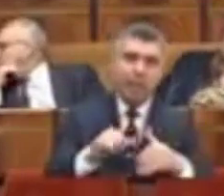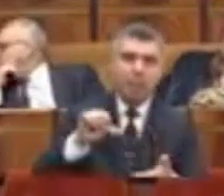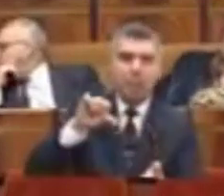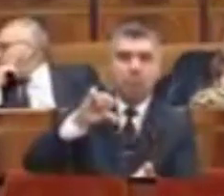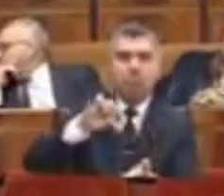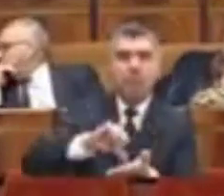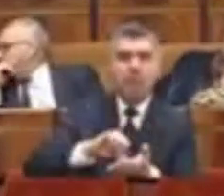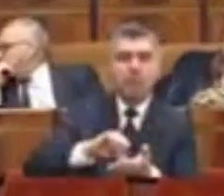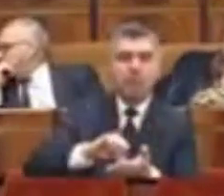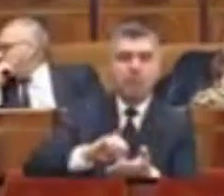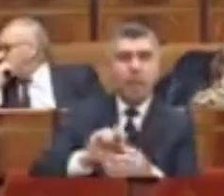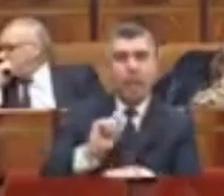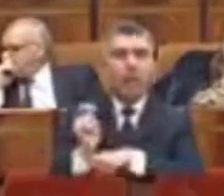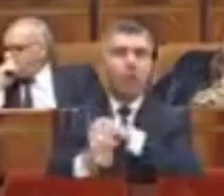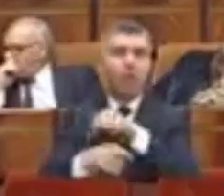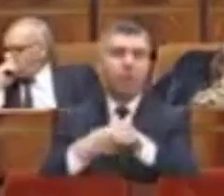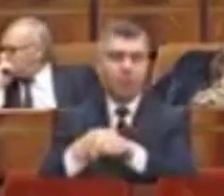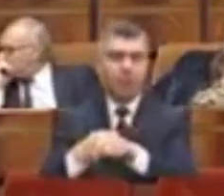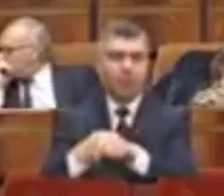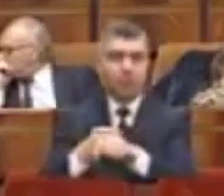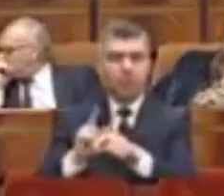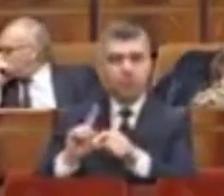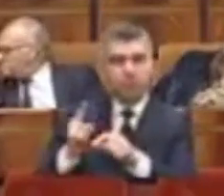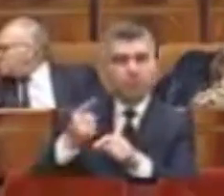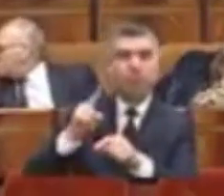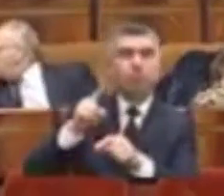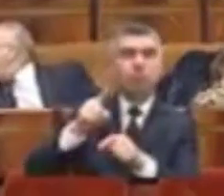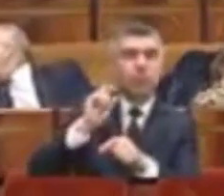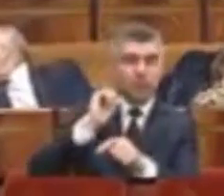سيدي حياة الزهير في اتجاه سيدي